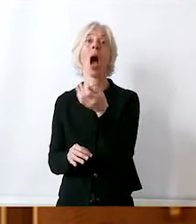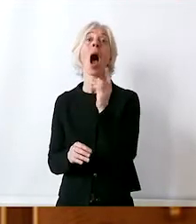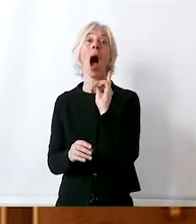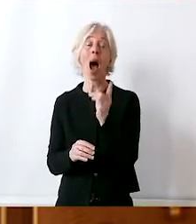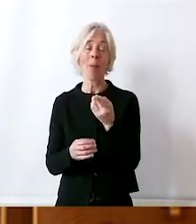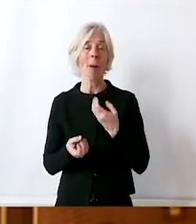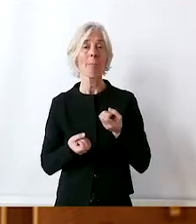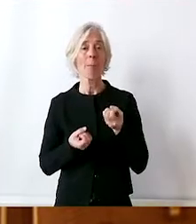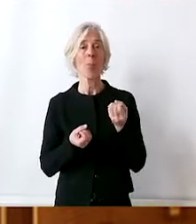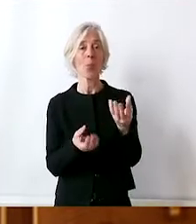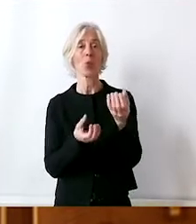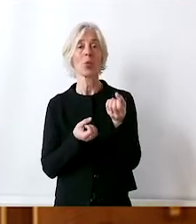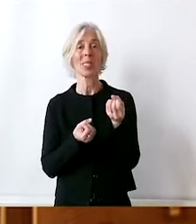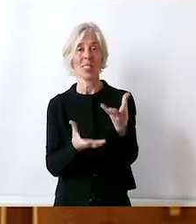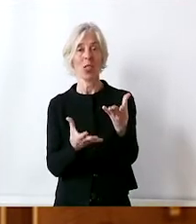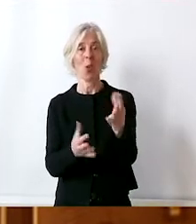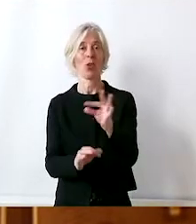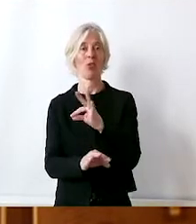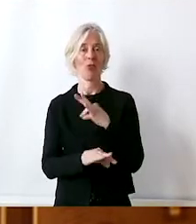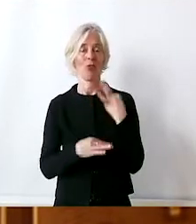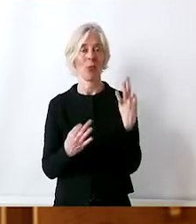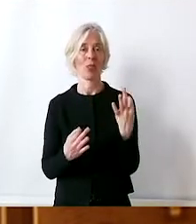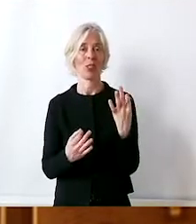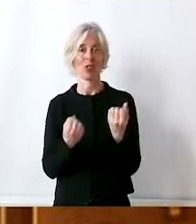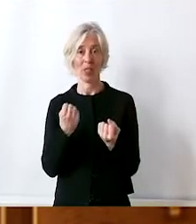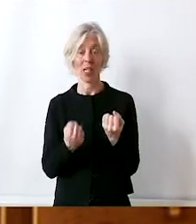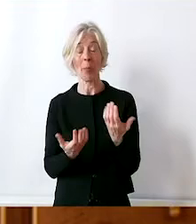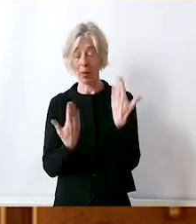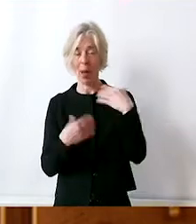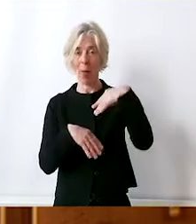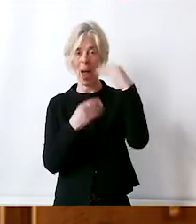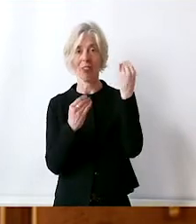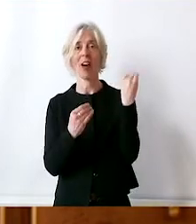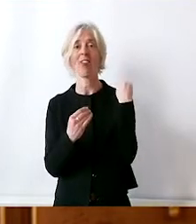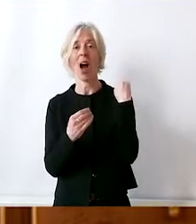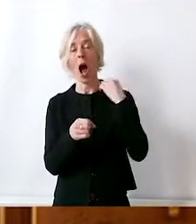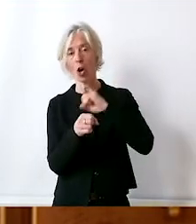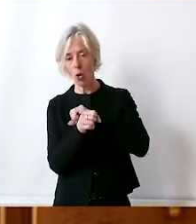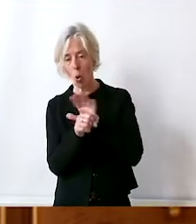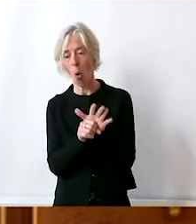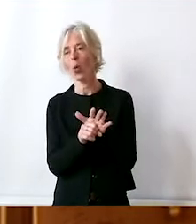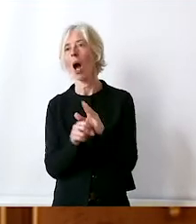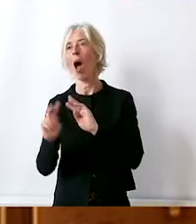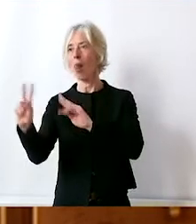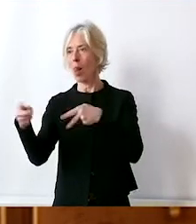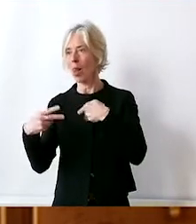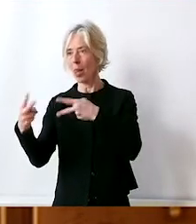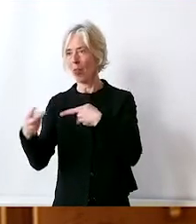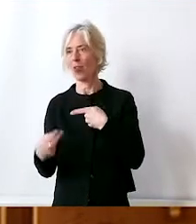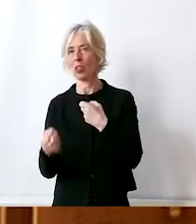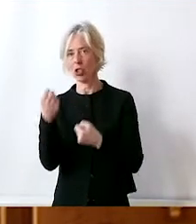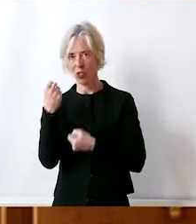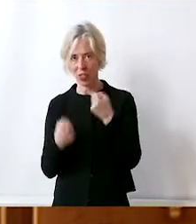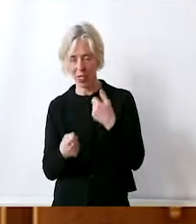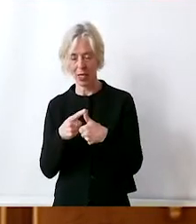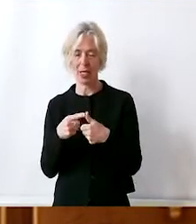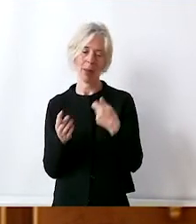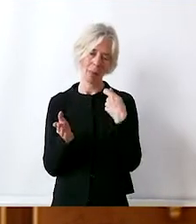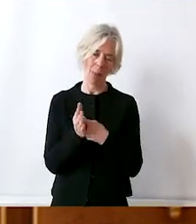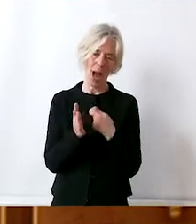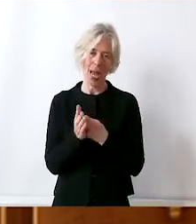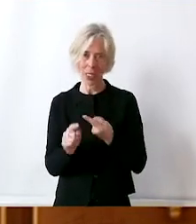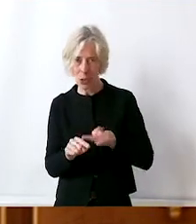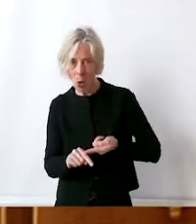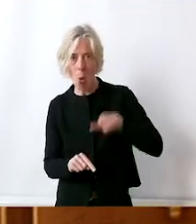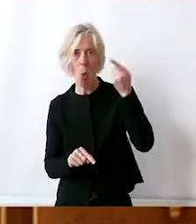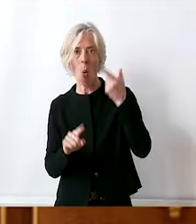Ja, es gab zuerst diese pandemiebedingten Lieferprobleme und Preiserhöhungen und jetzt haben wir schon